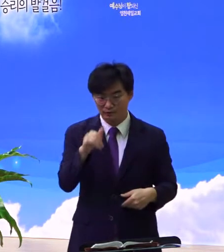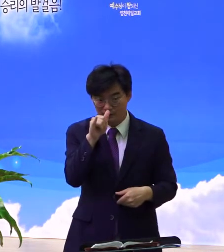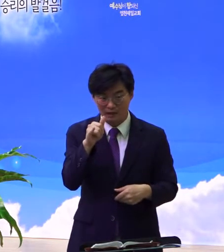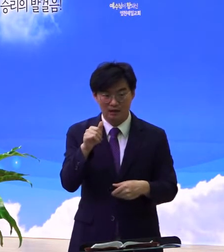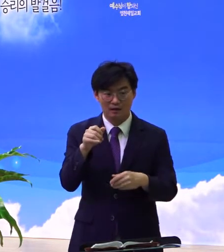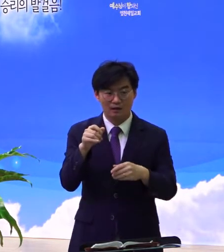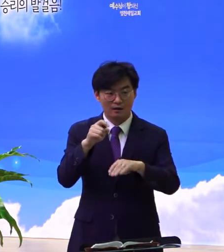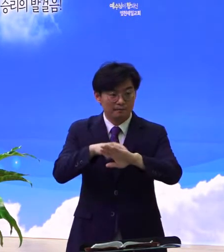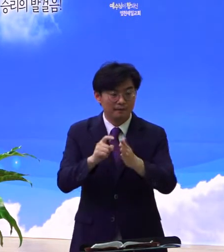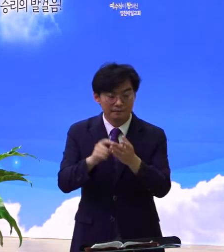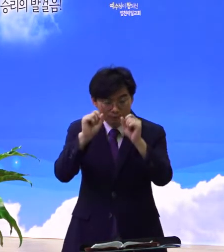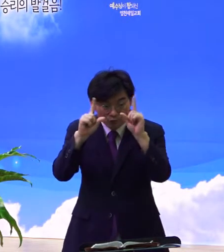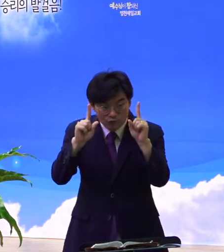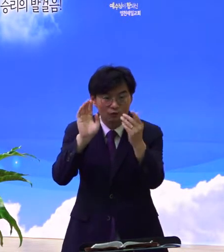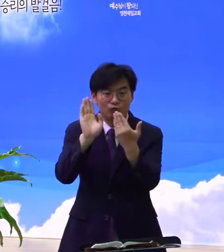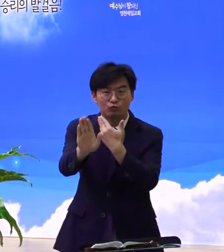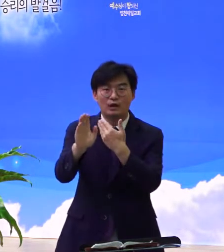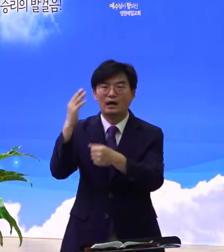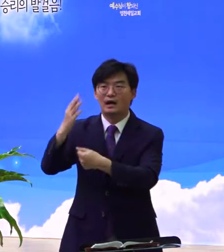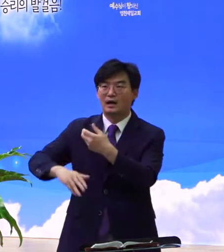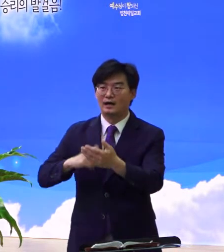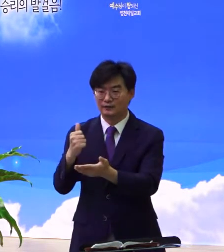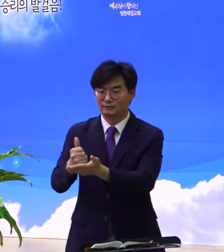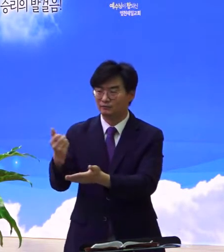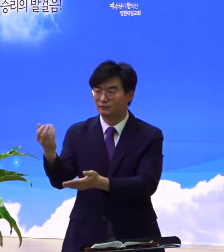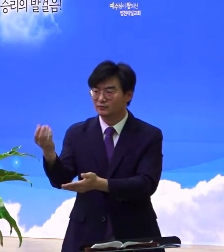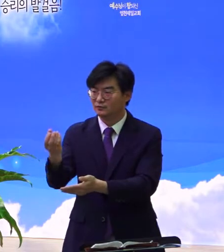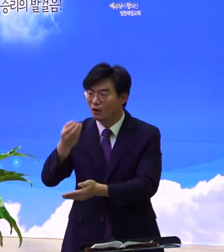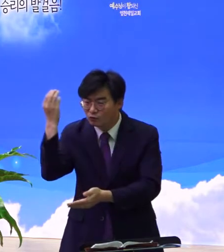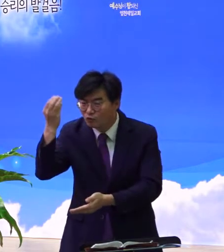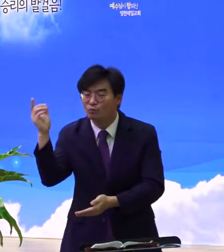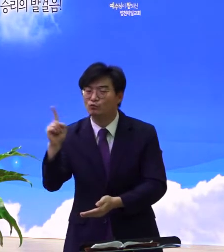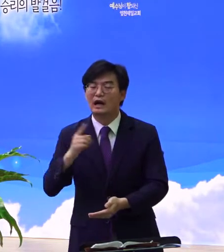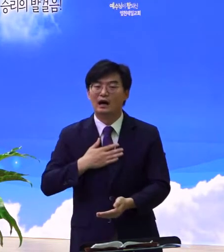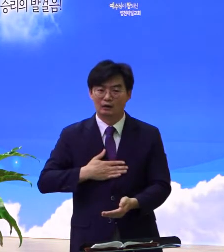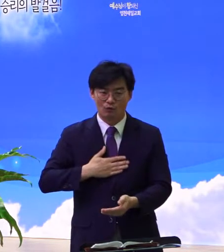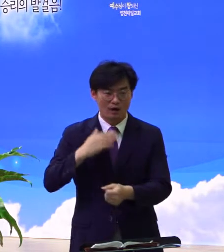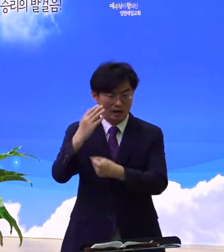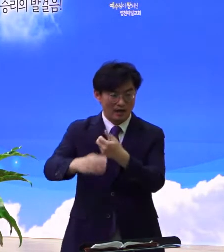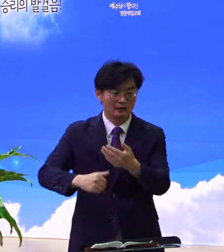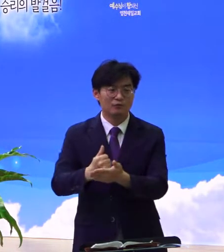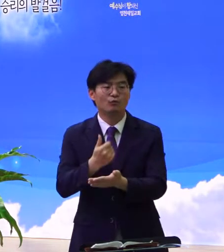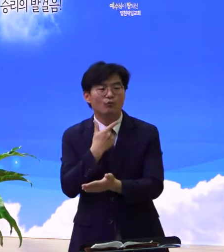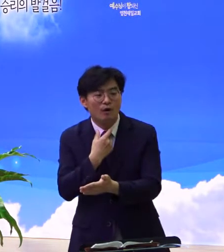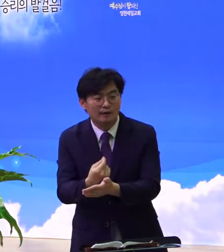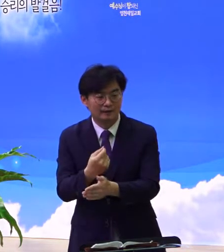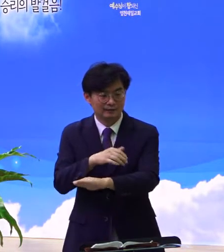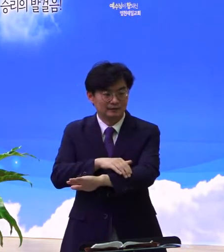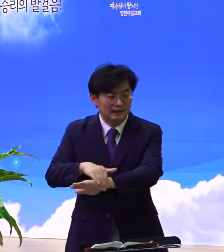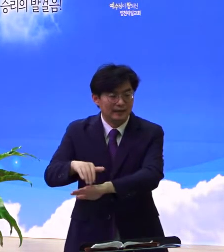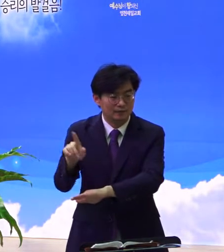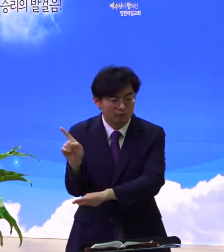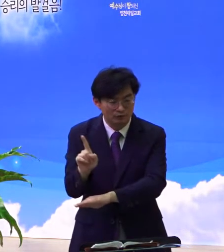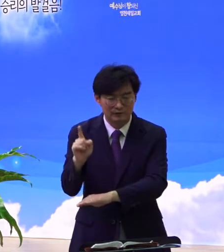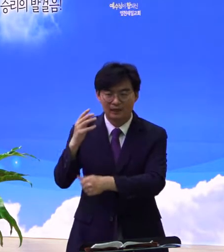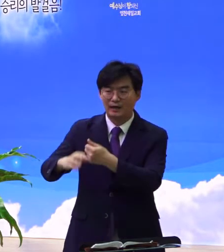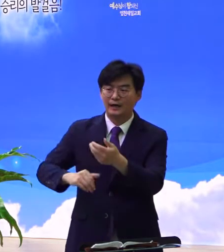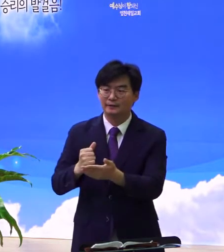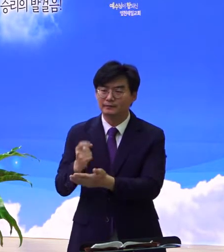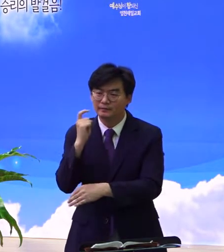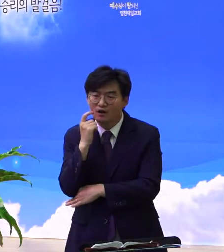것인지, 하나님의 계획이 어떤 것인지 그분의 계획이 보이고, 하나님 나라의 영광이 얼마나